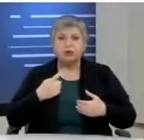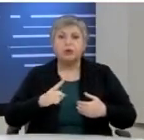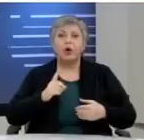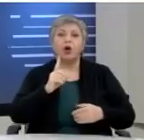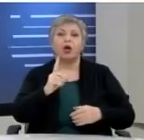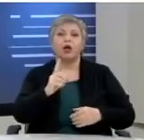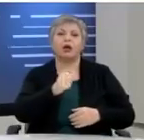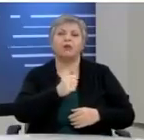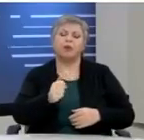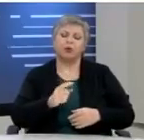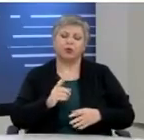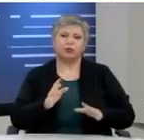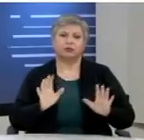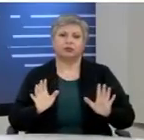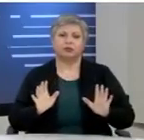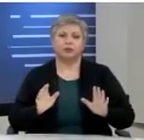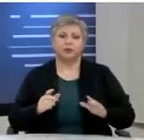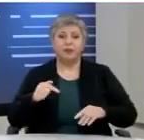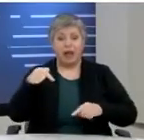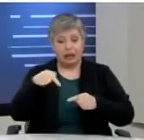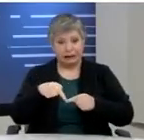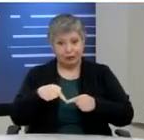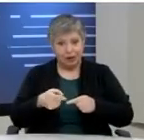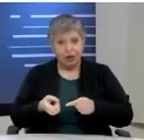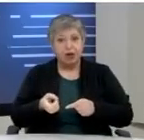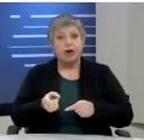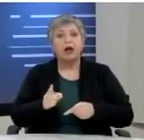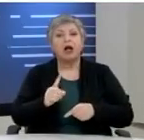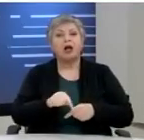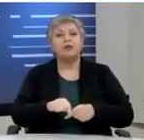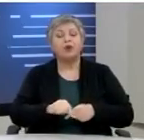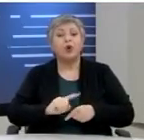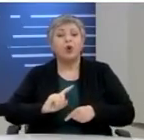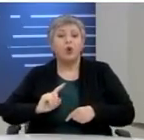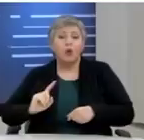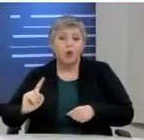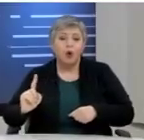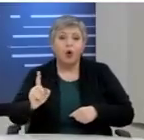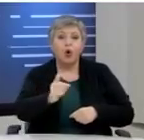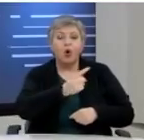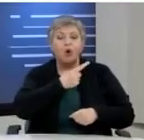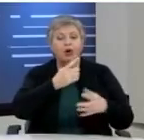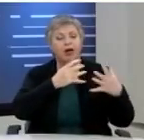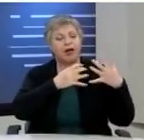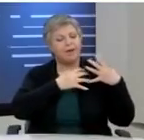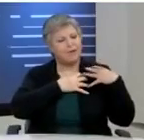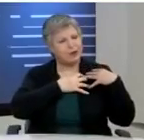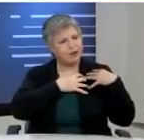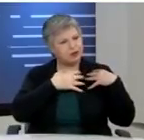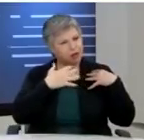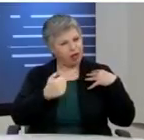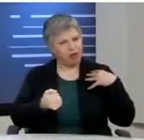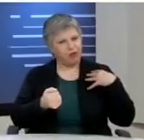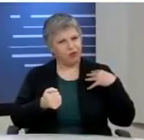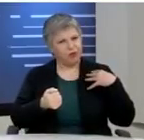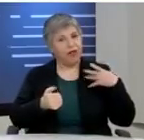Ότι σήμερα και αύριο όλοι μας αναλαμβάνουμε ευθύνη. Ευθύνη